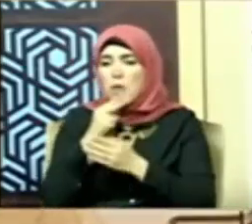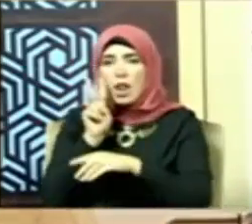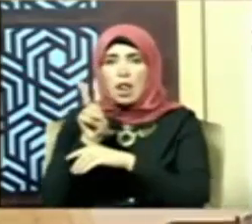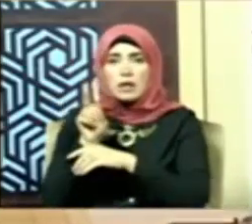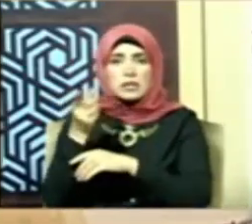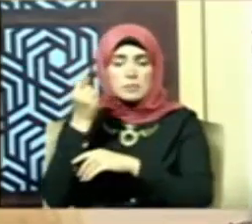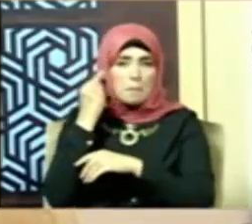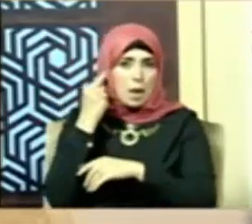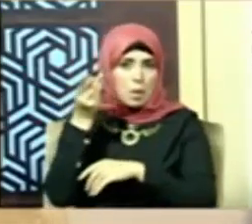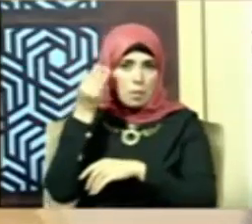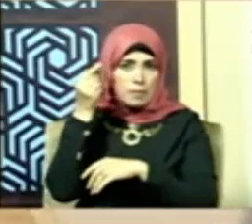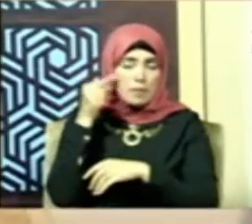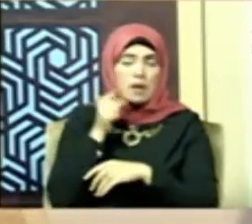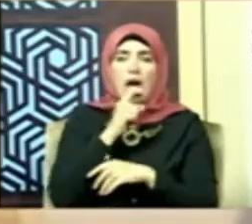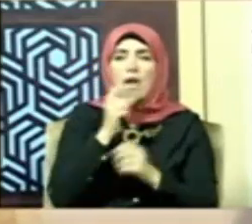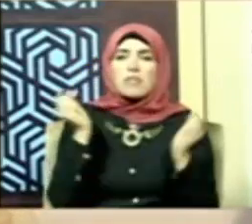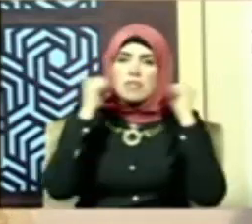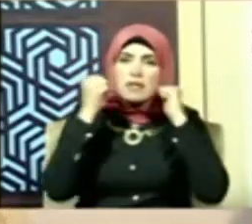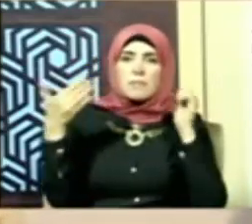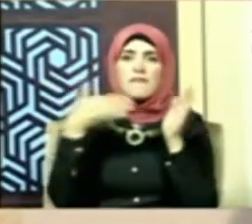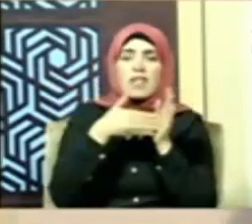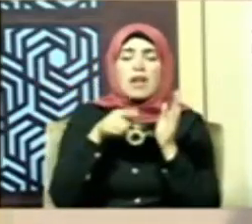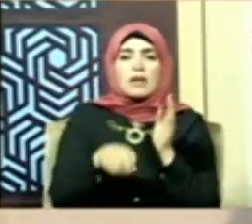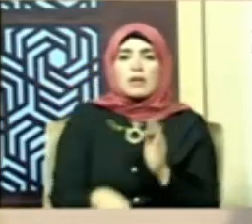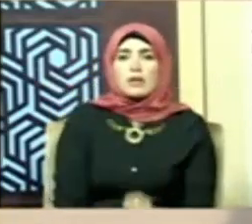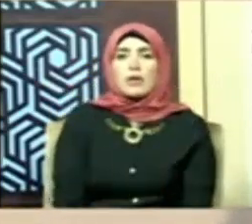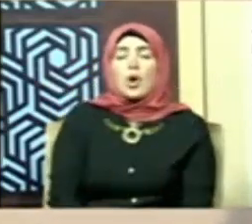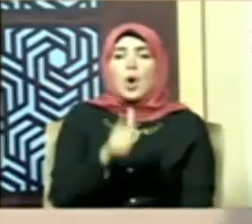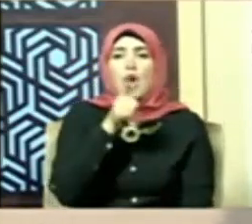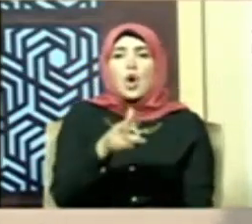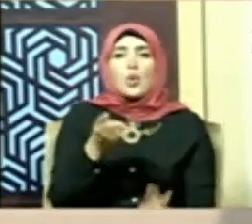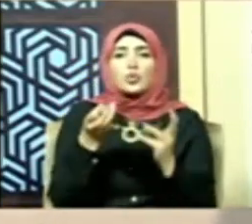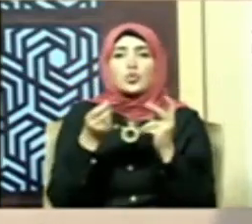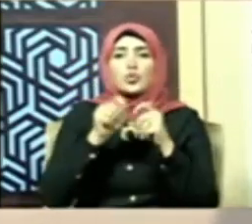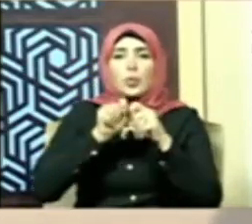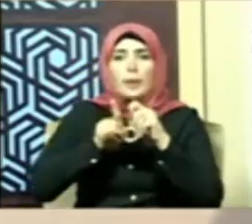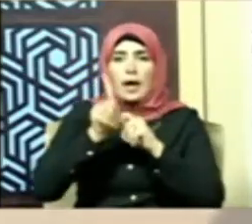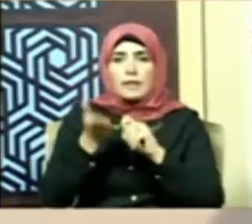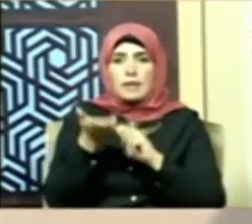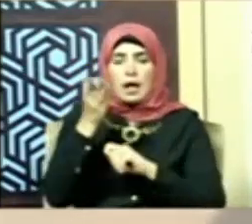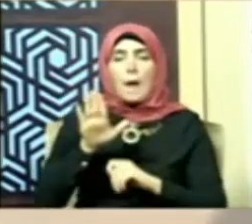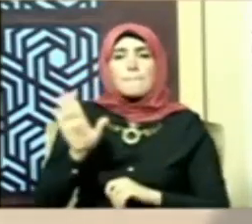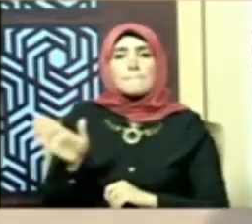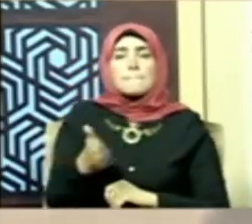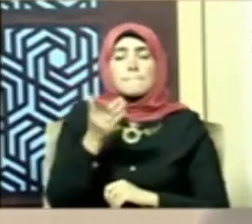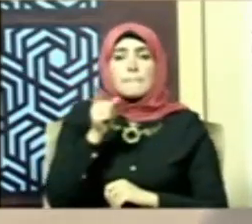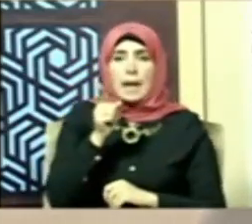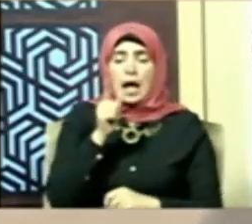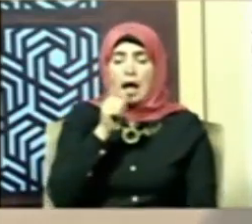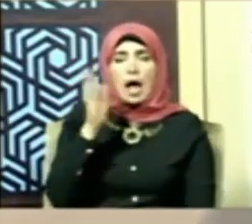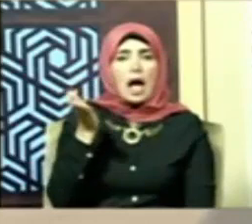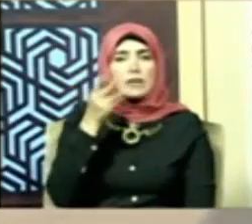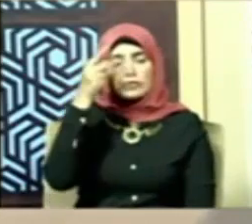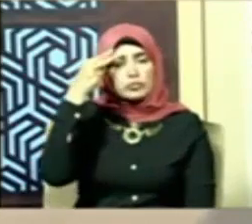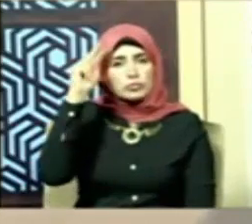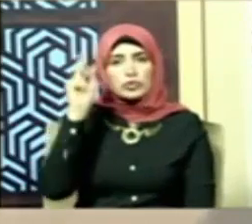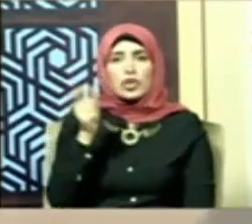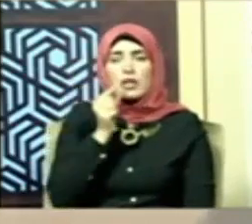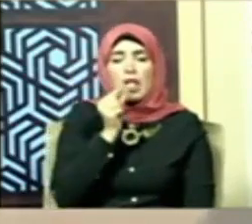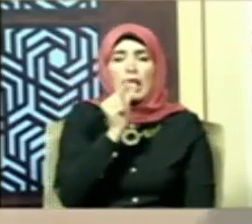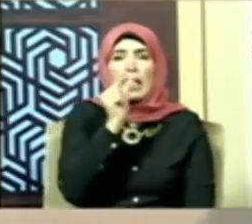فعلتم نادمين. ويقول سبحانه: ما يلفظ من قول